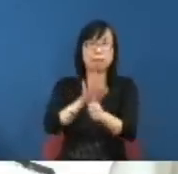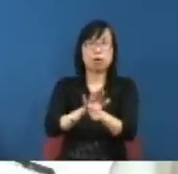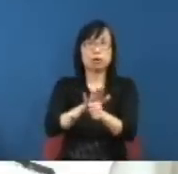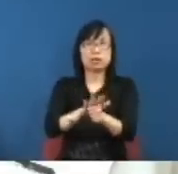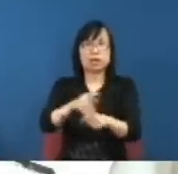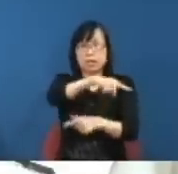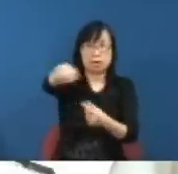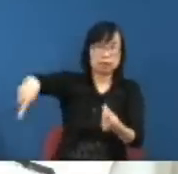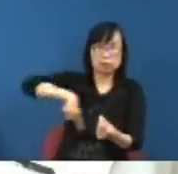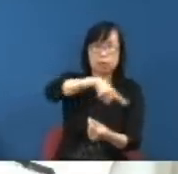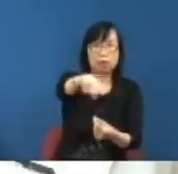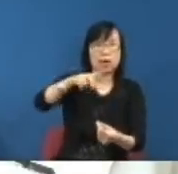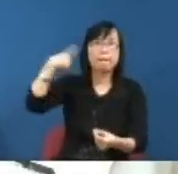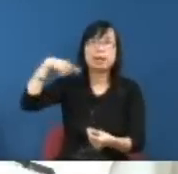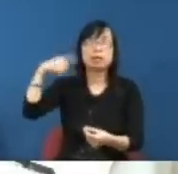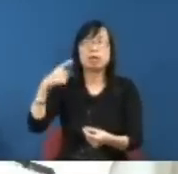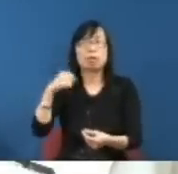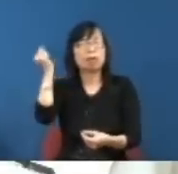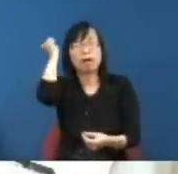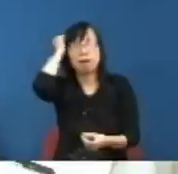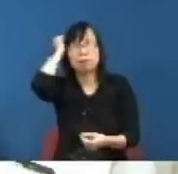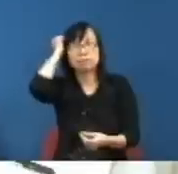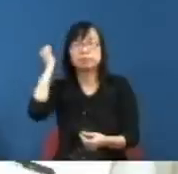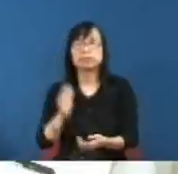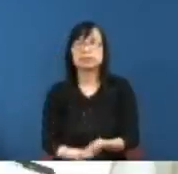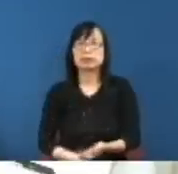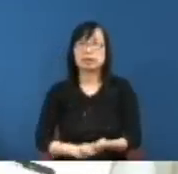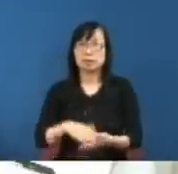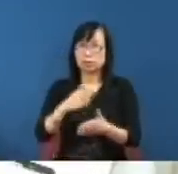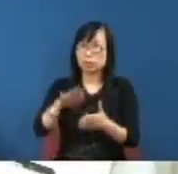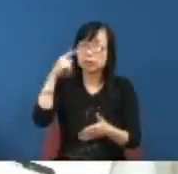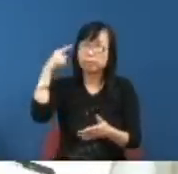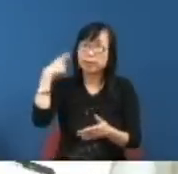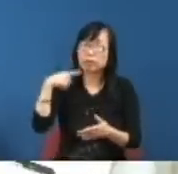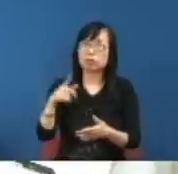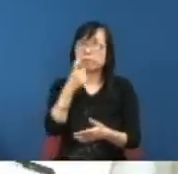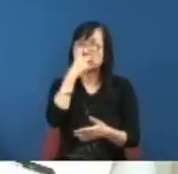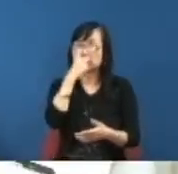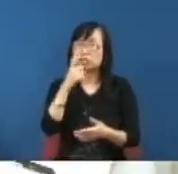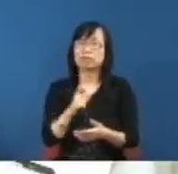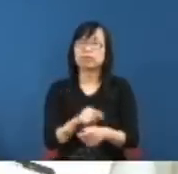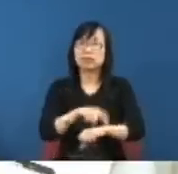嘅市場嘅話，美國好難去。所以美國或者英國喺嗰段嘅時候就係話，其實咩咧就係話。